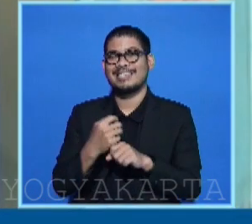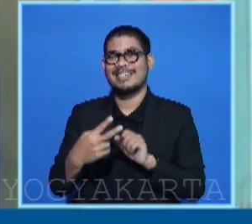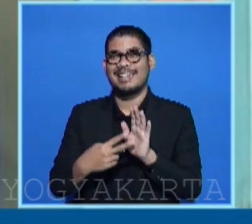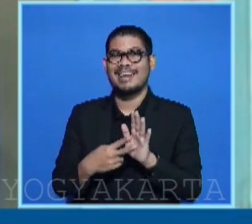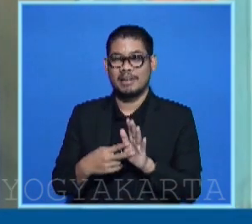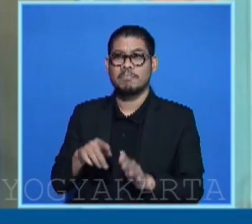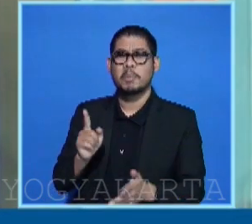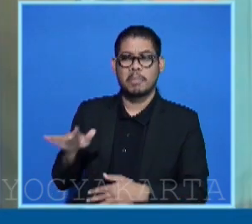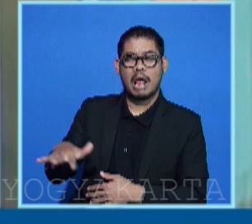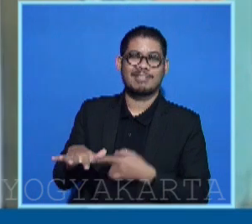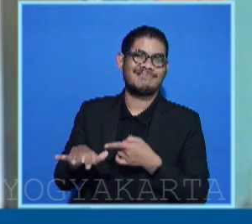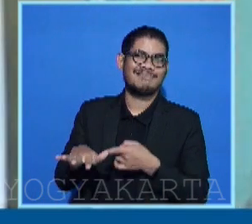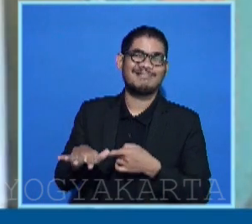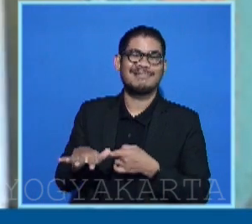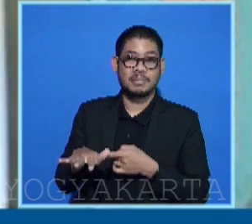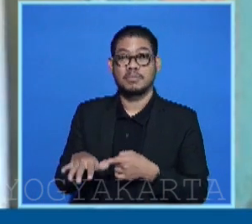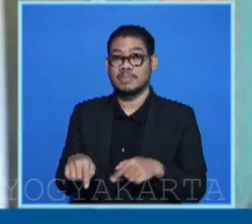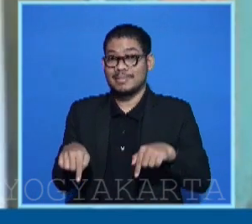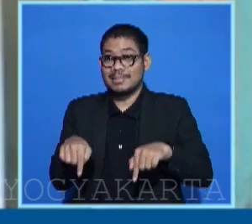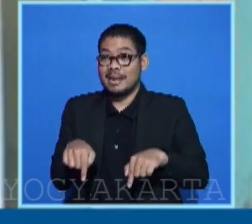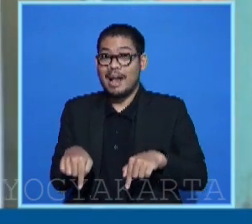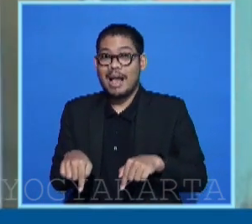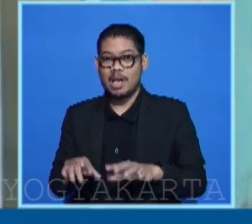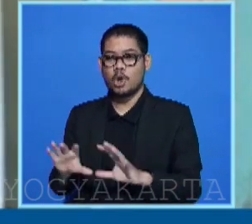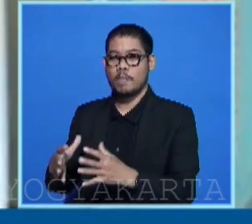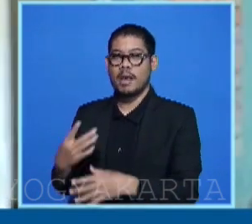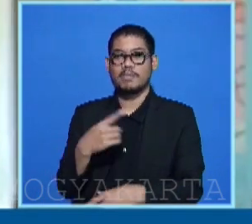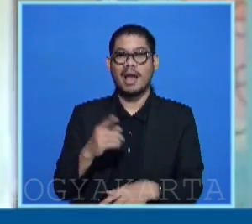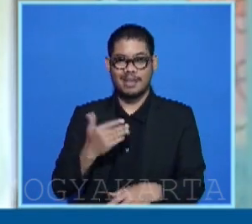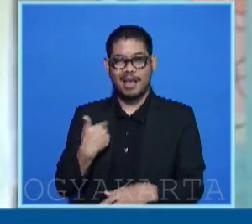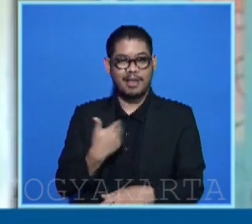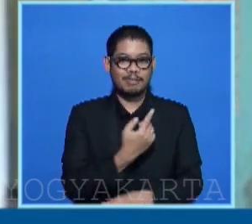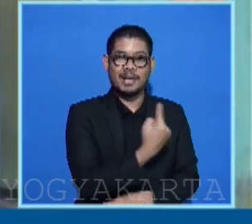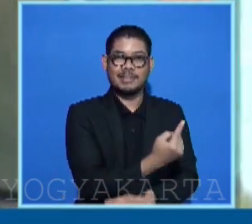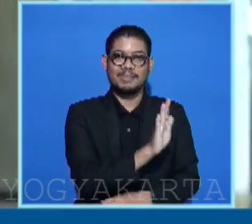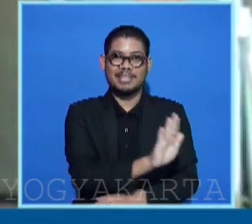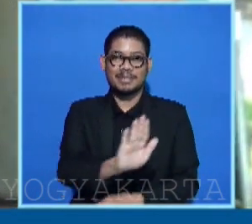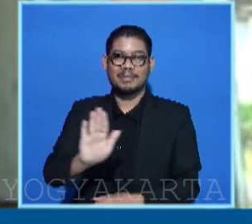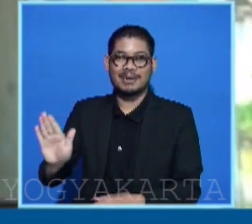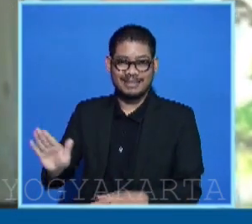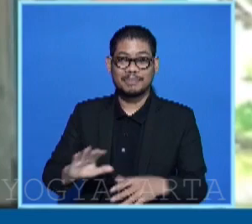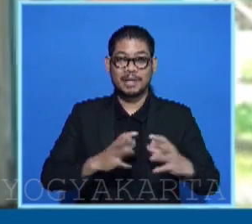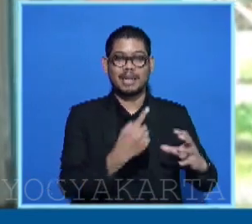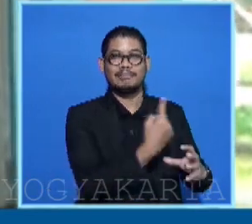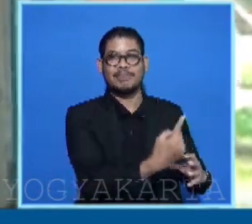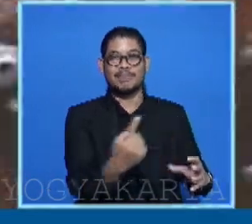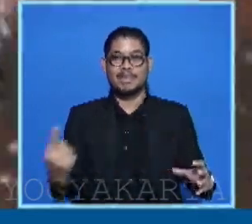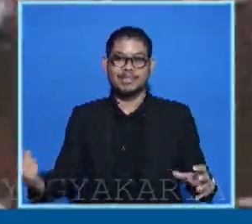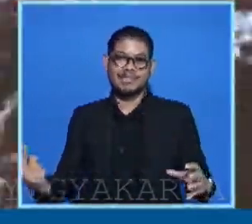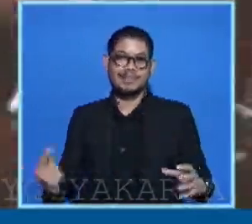wonten mriki wonten kelompok dipun paringi sistem aerator untuk kangge penambahan